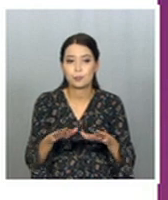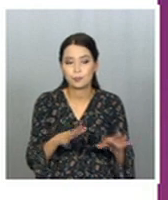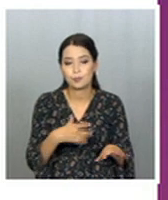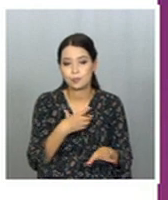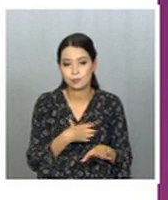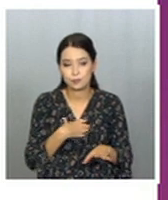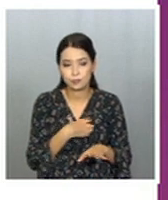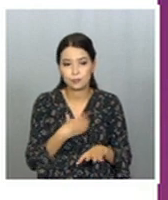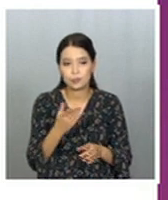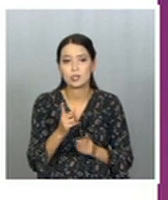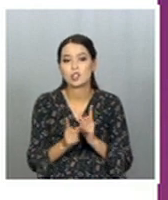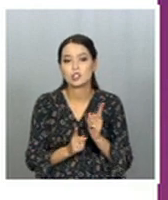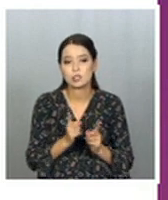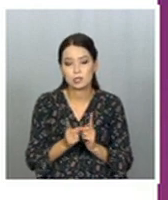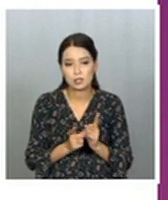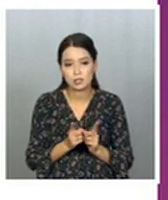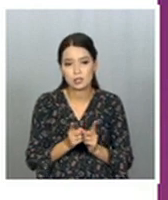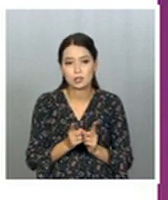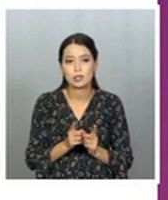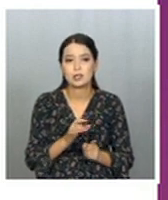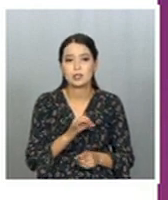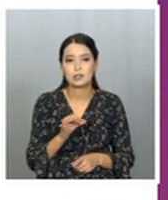бұлар Жезқазған және Балқаш